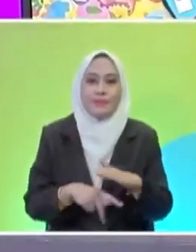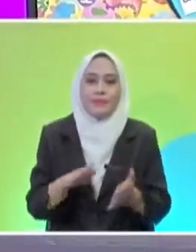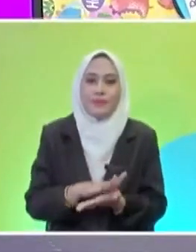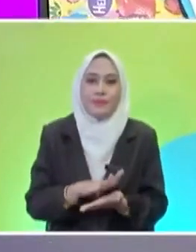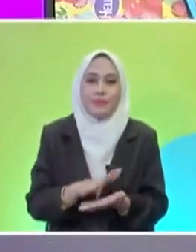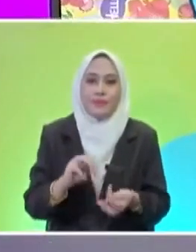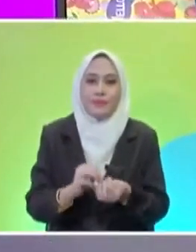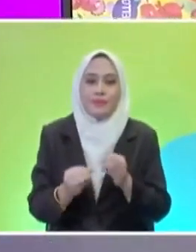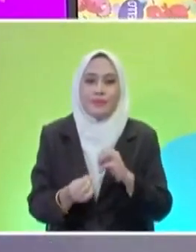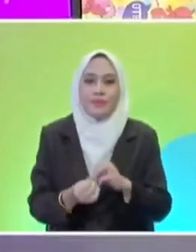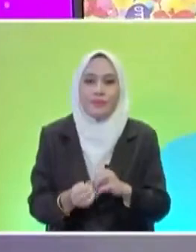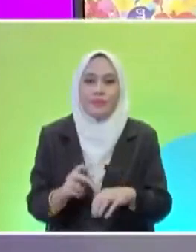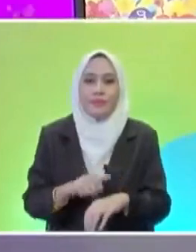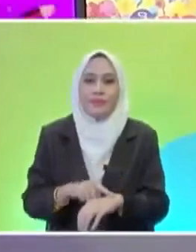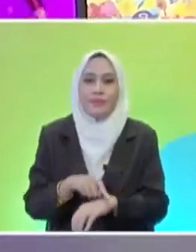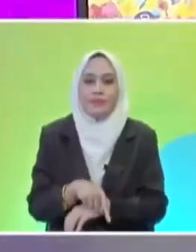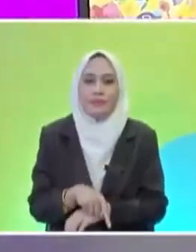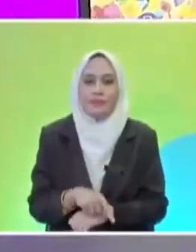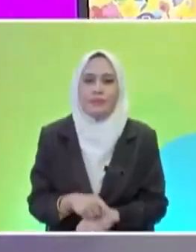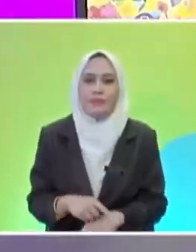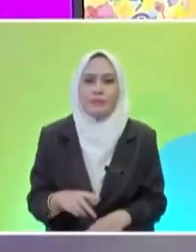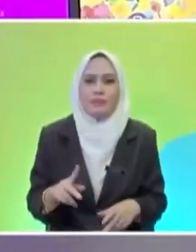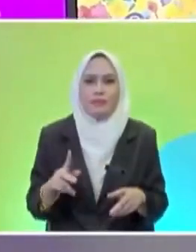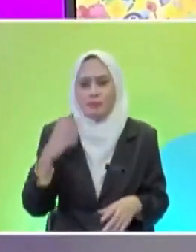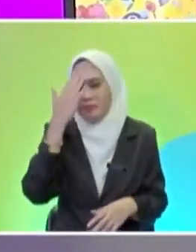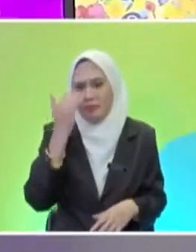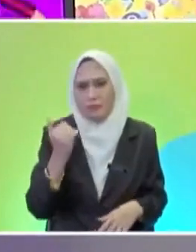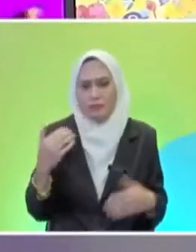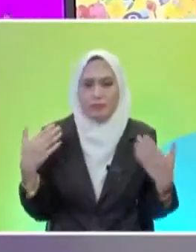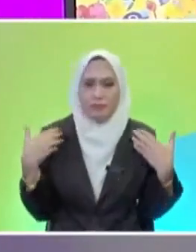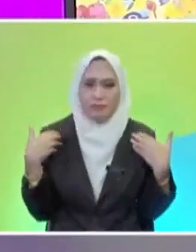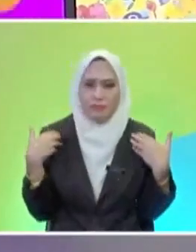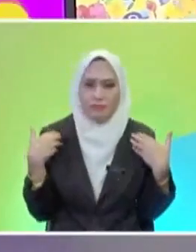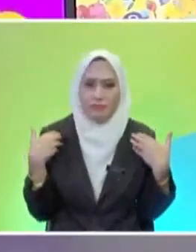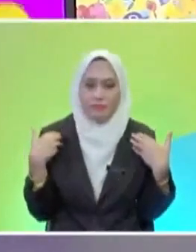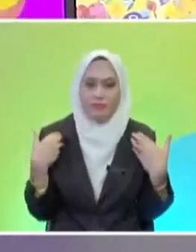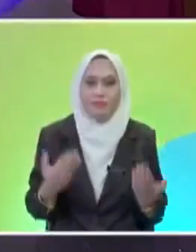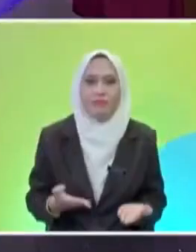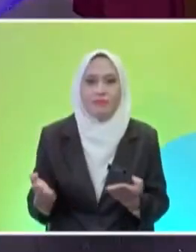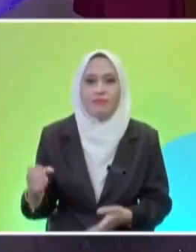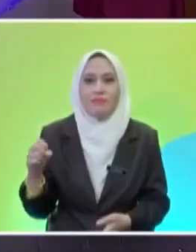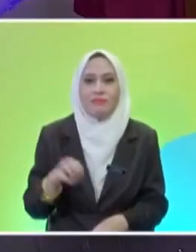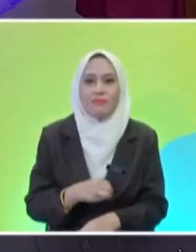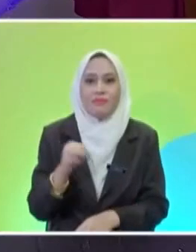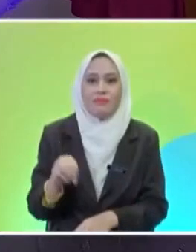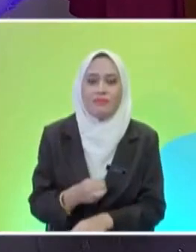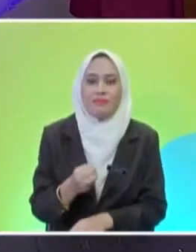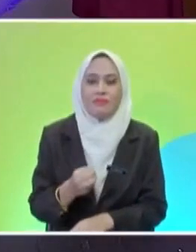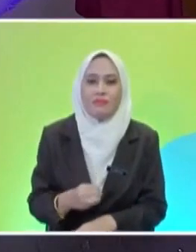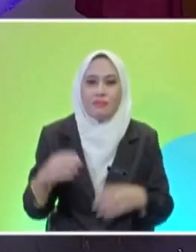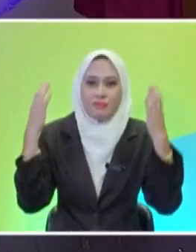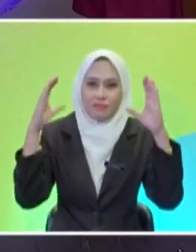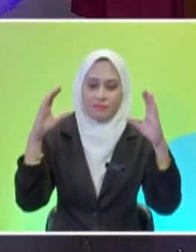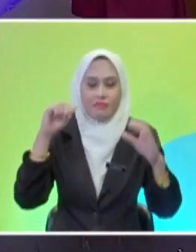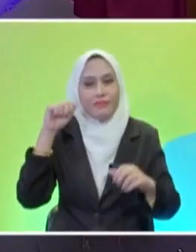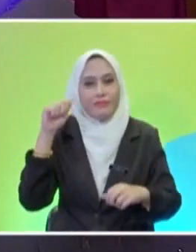ialah matematik awal. Tapi kenapa? Ada alat muzik ni. Bersama saya ialah Cikgu Aisyah. Cikgu Aisyah,